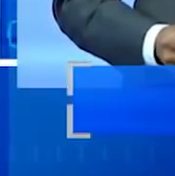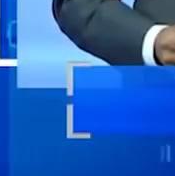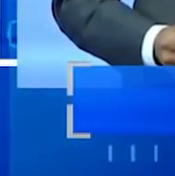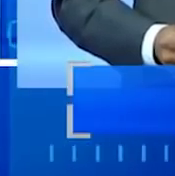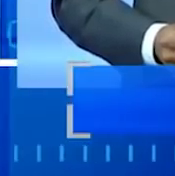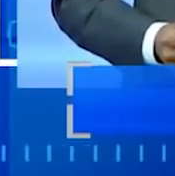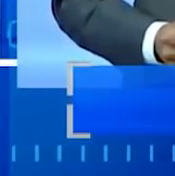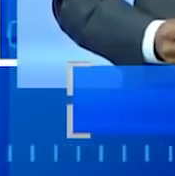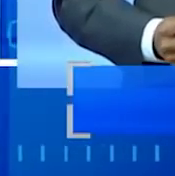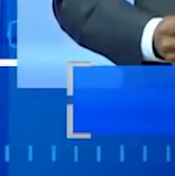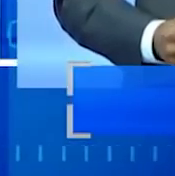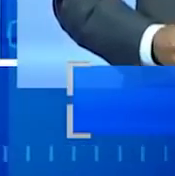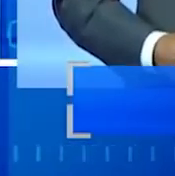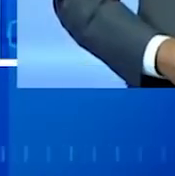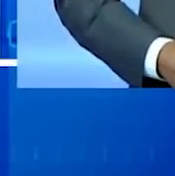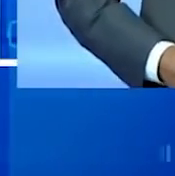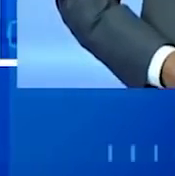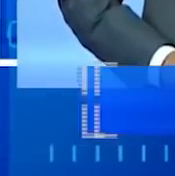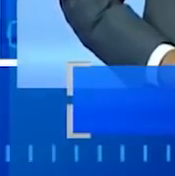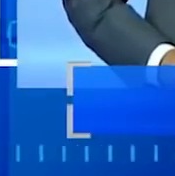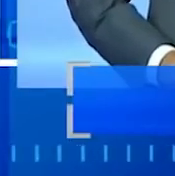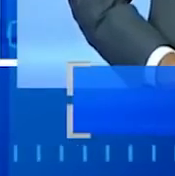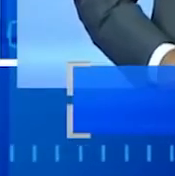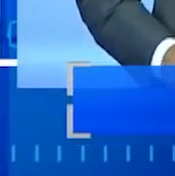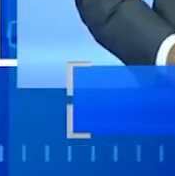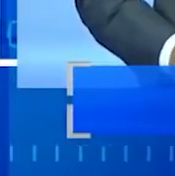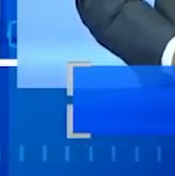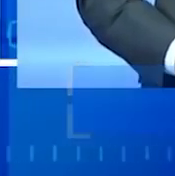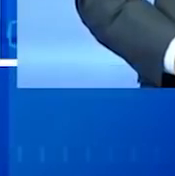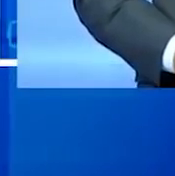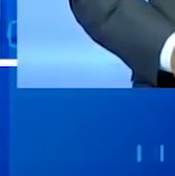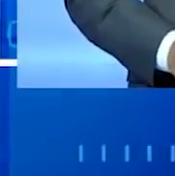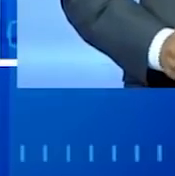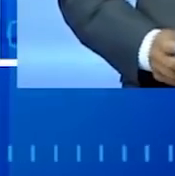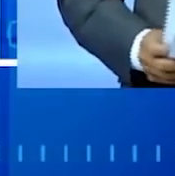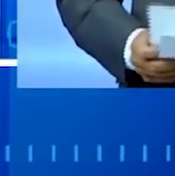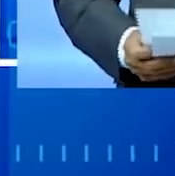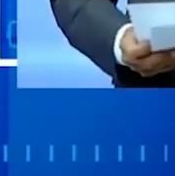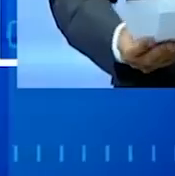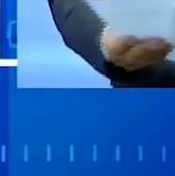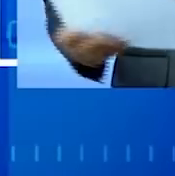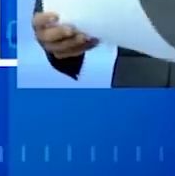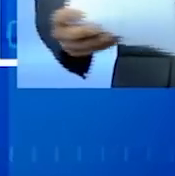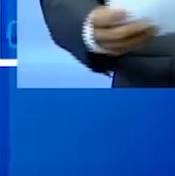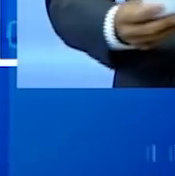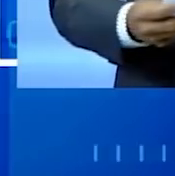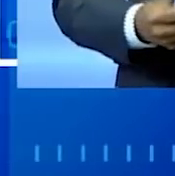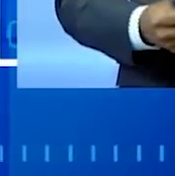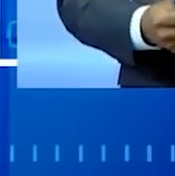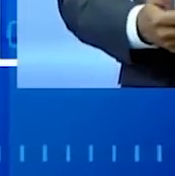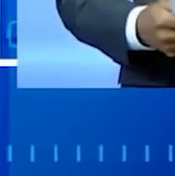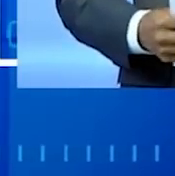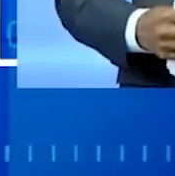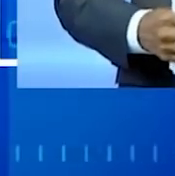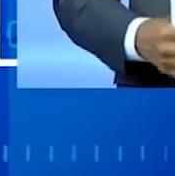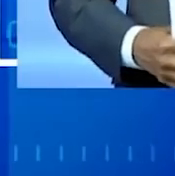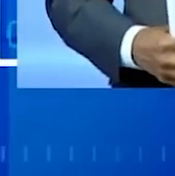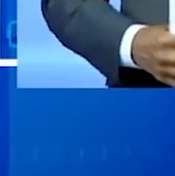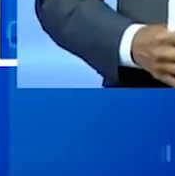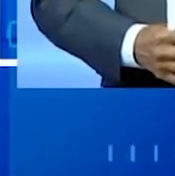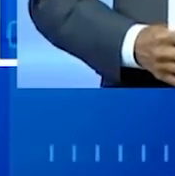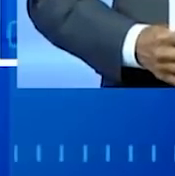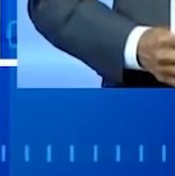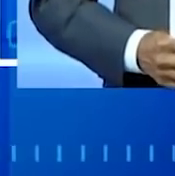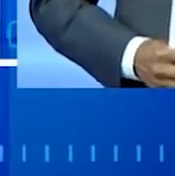ating sinaksihan. Ako naman Arnold Glavio, ito ang inyong Liga ng Katotohanan. Ako po si Pia Arcangel. Hanggang bukas para